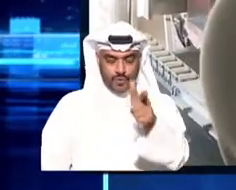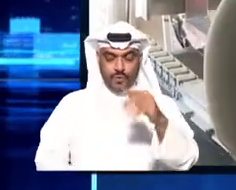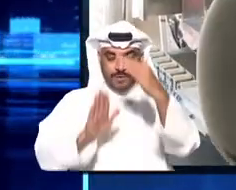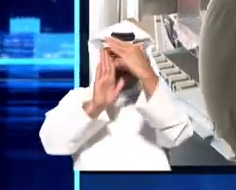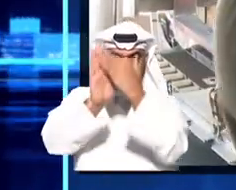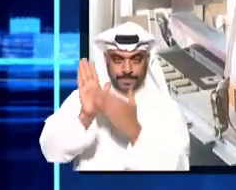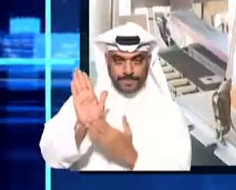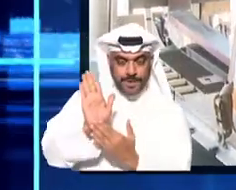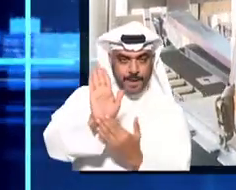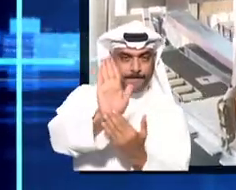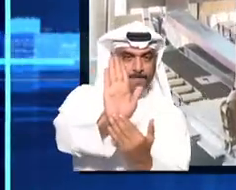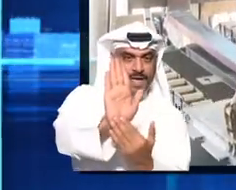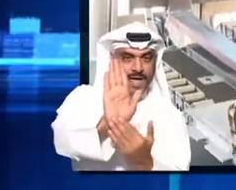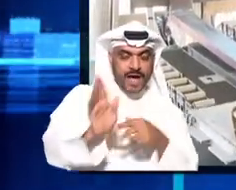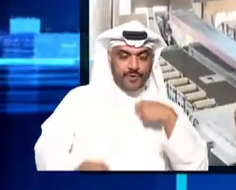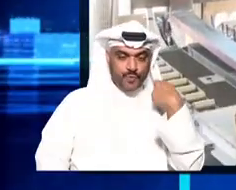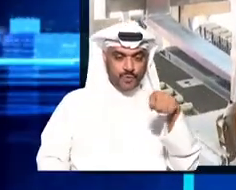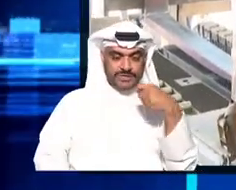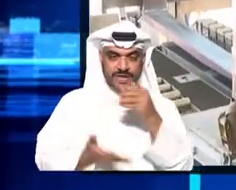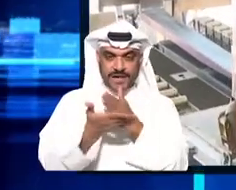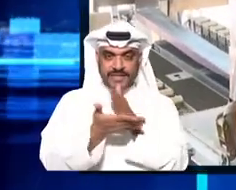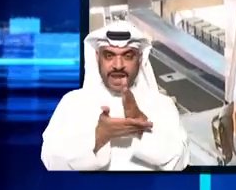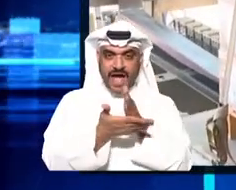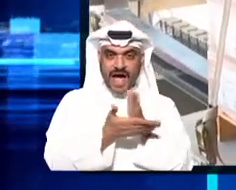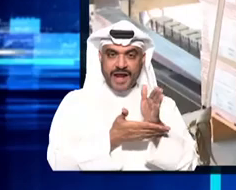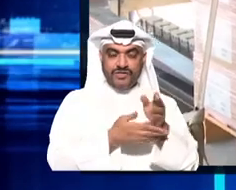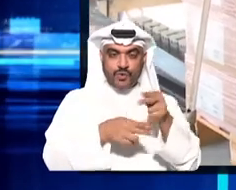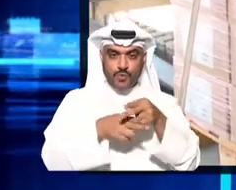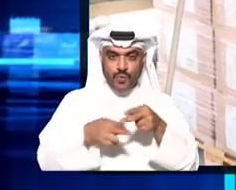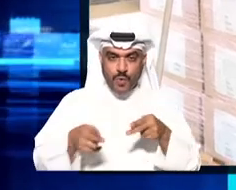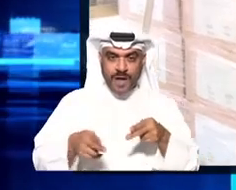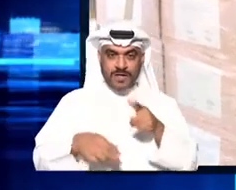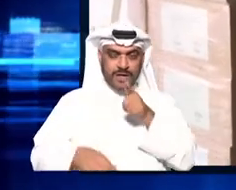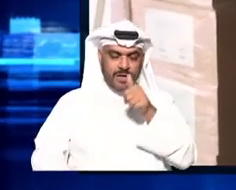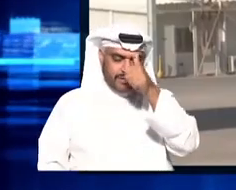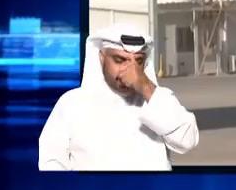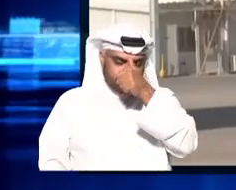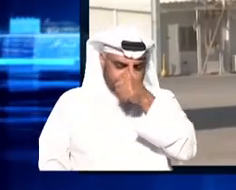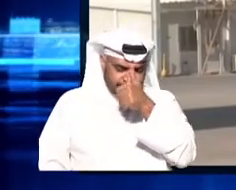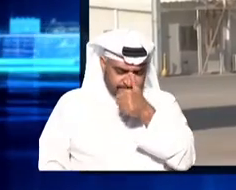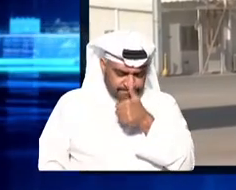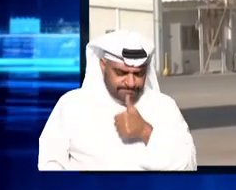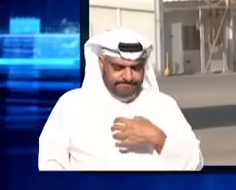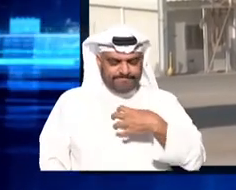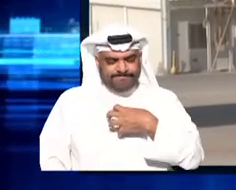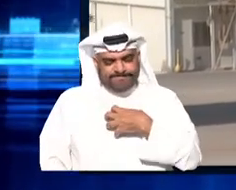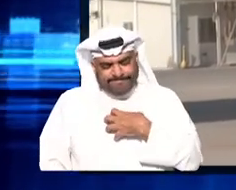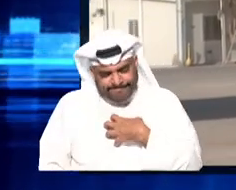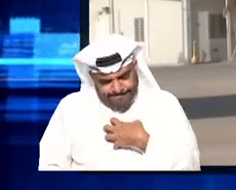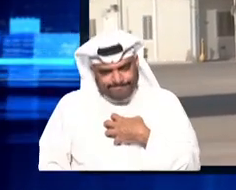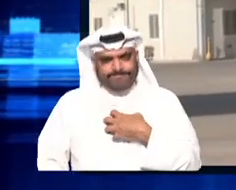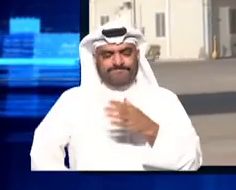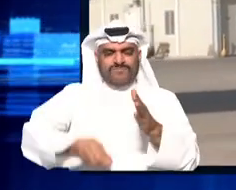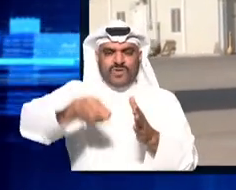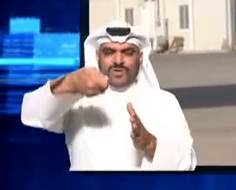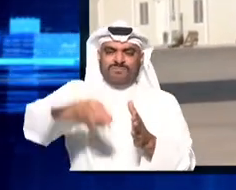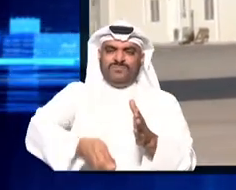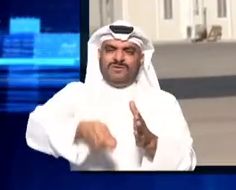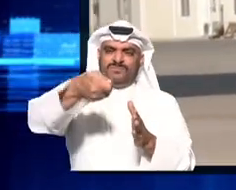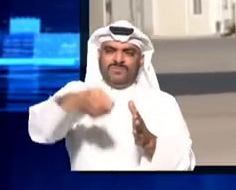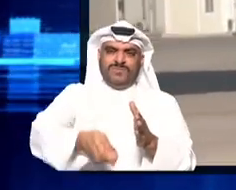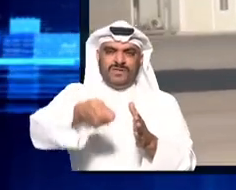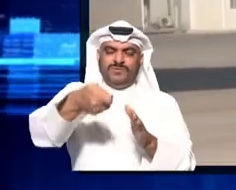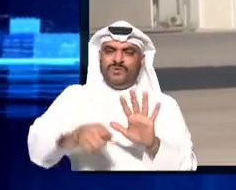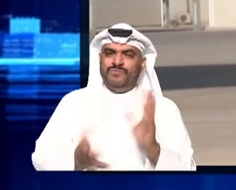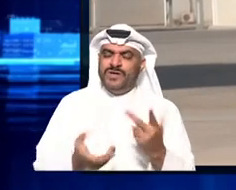وزارة الخارجية من يومين من الإعراب عن الأسف والألم البالغين لما أصاب لبنان